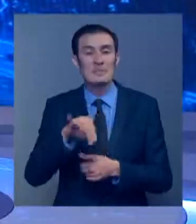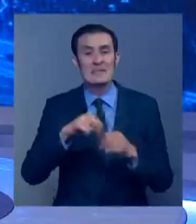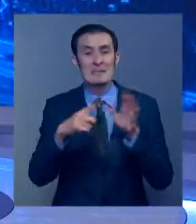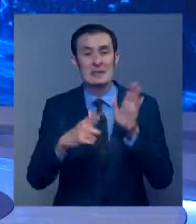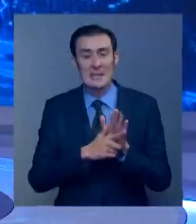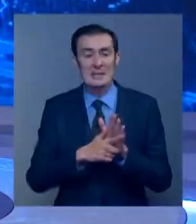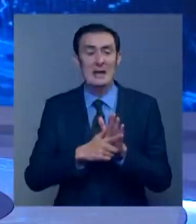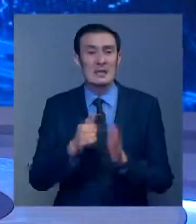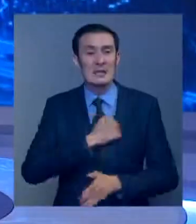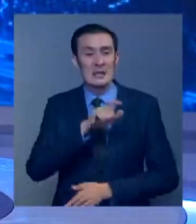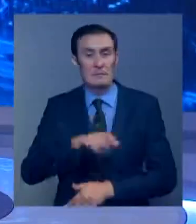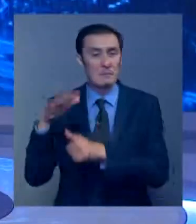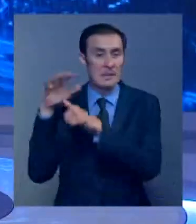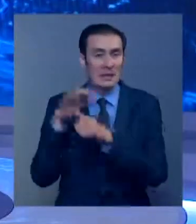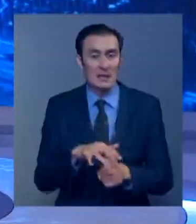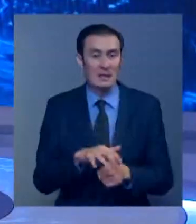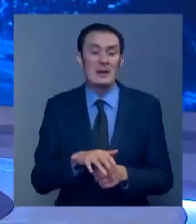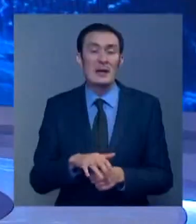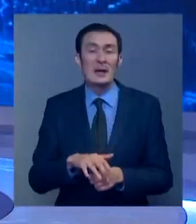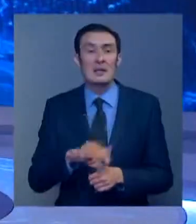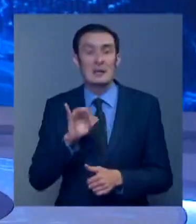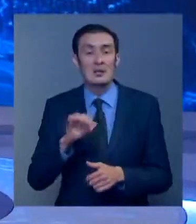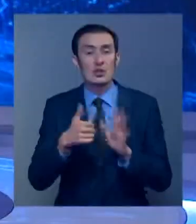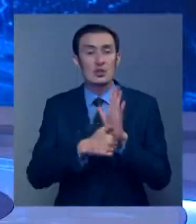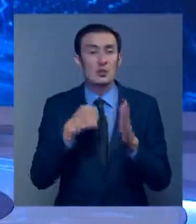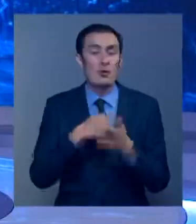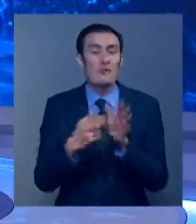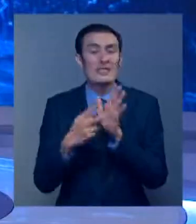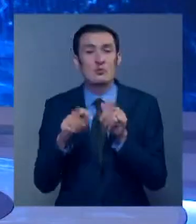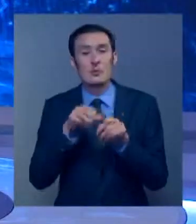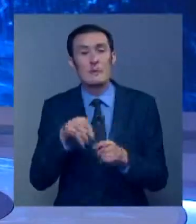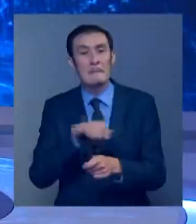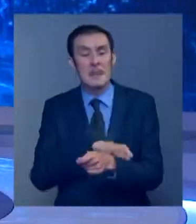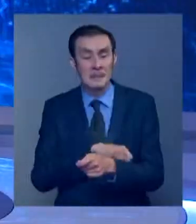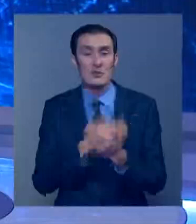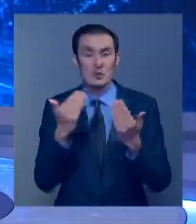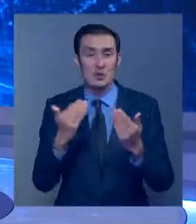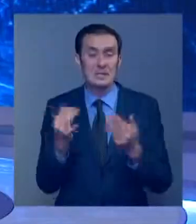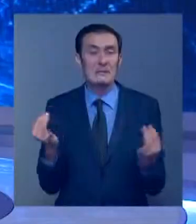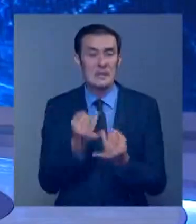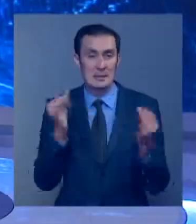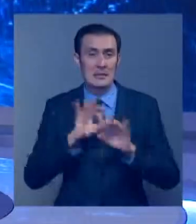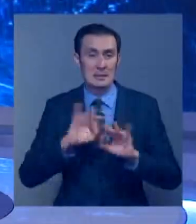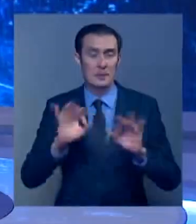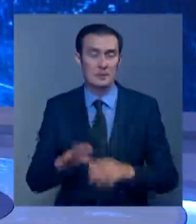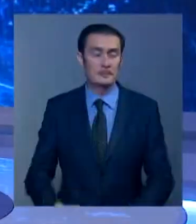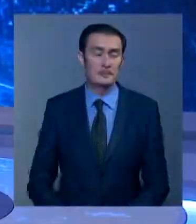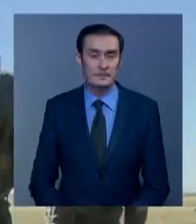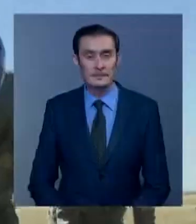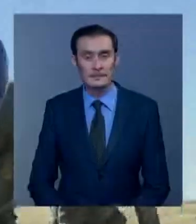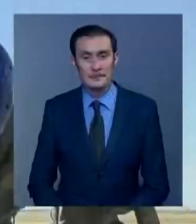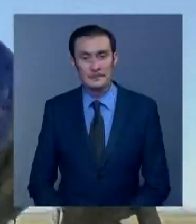Ми-17. Воздушная пехота десантировалась с небольших высот от 600 до 800 метров. Подробнее в материале моих коллег.